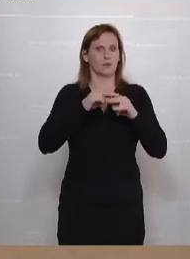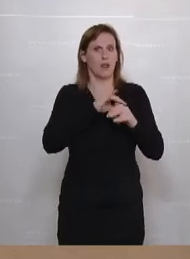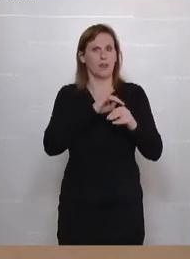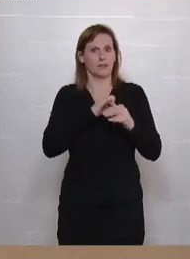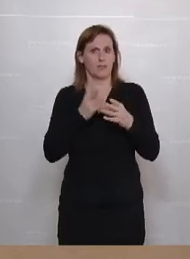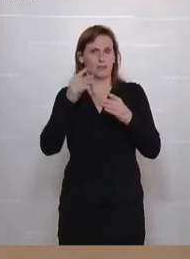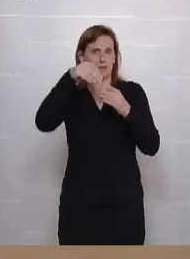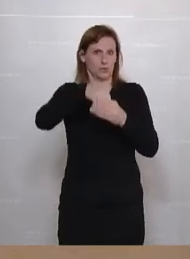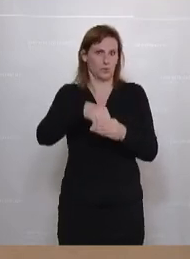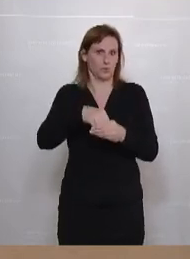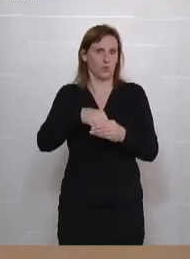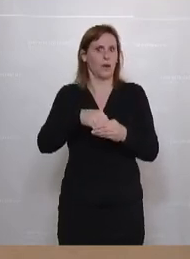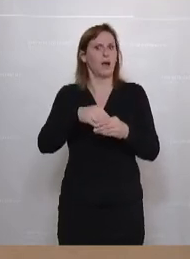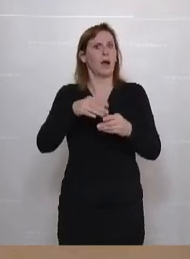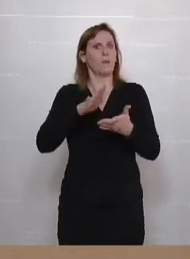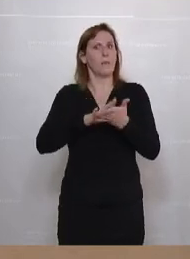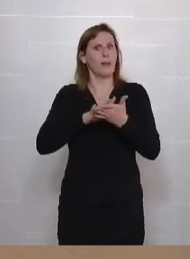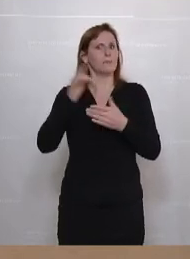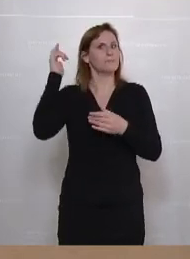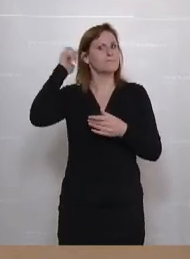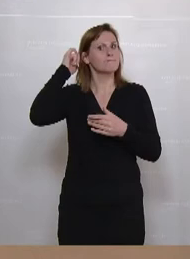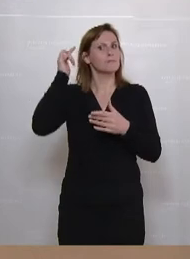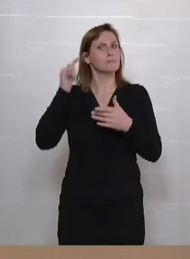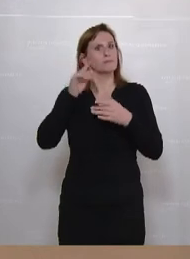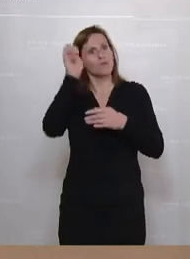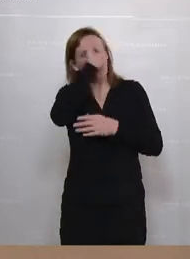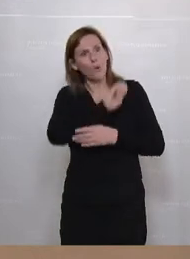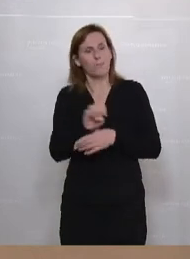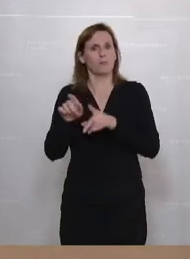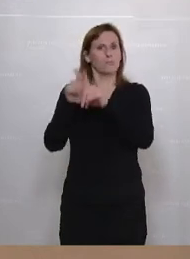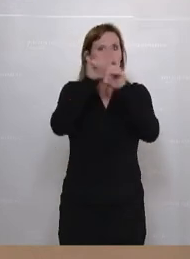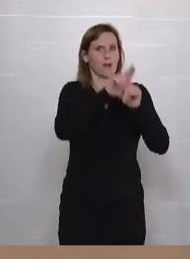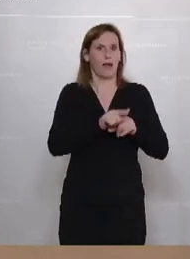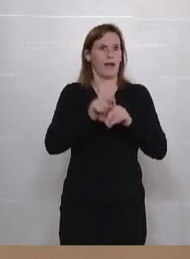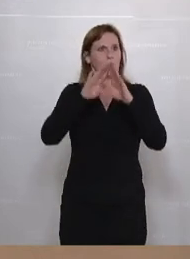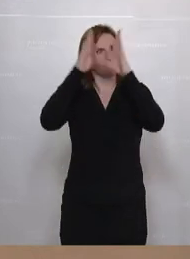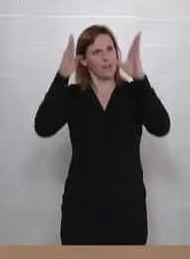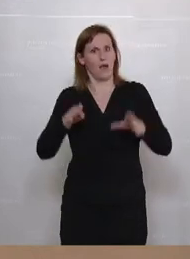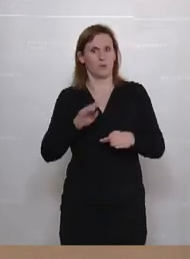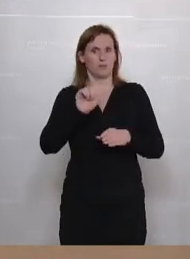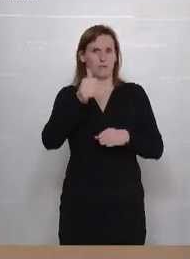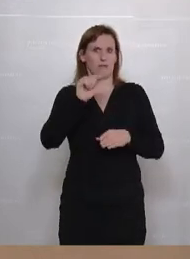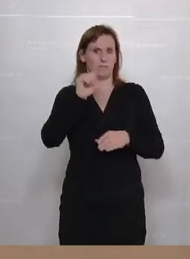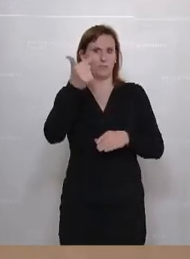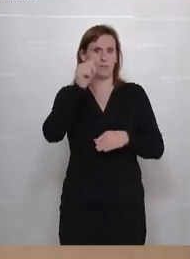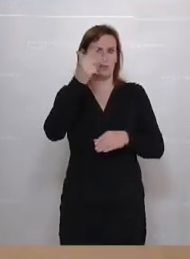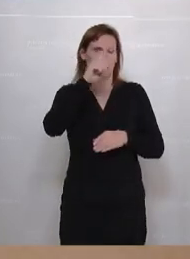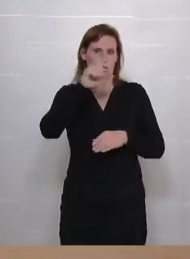einbringen, aber mit dem Gedanken, es muss am Schluss ein gesamteuropäisches, dreistöckiges Haus dastehen.